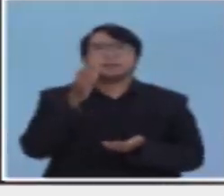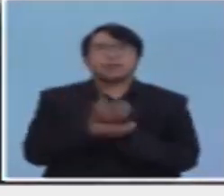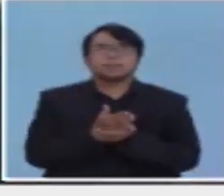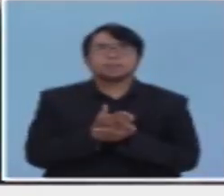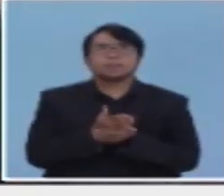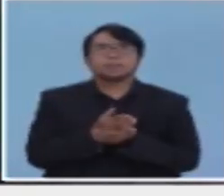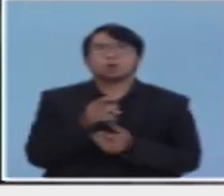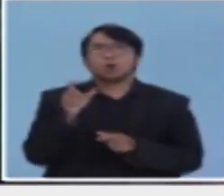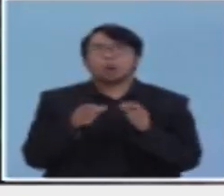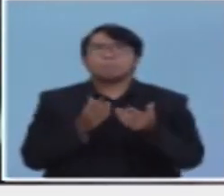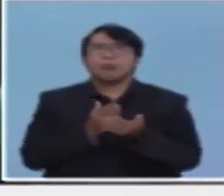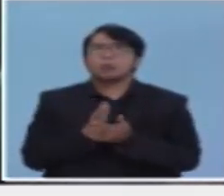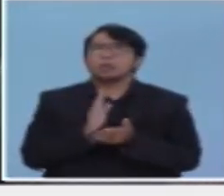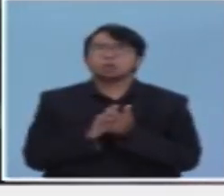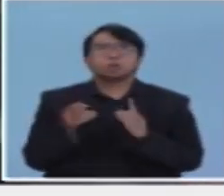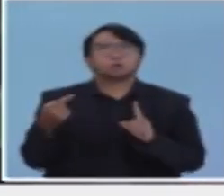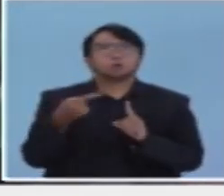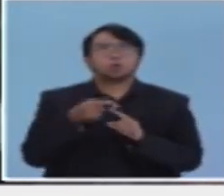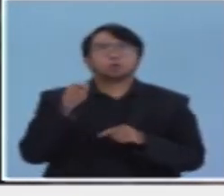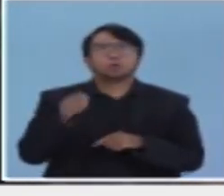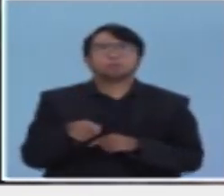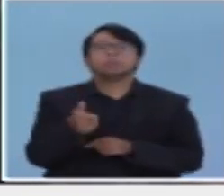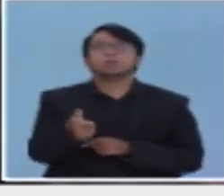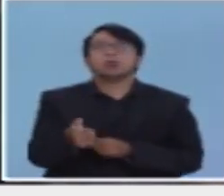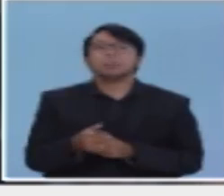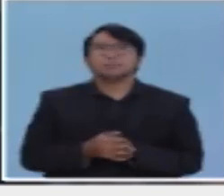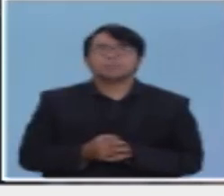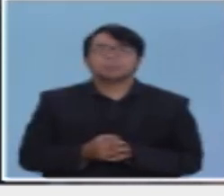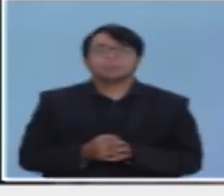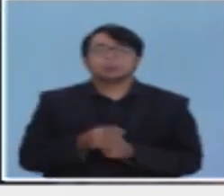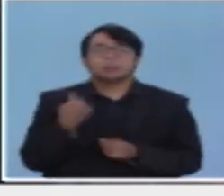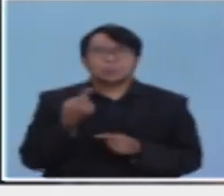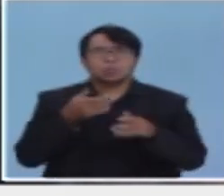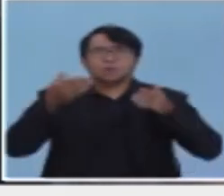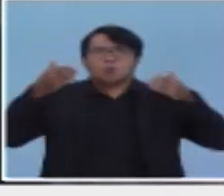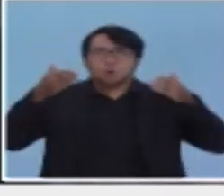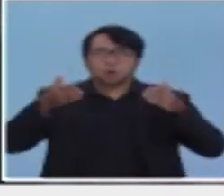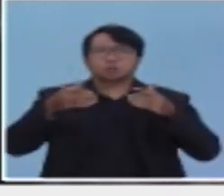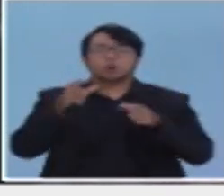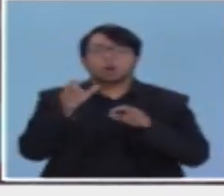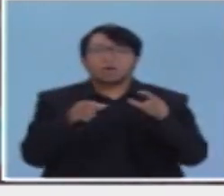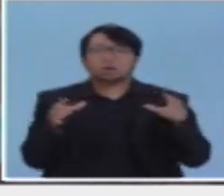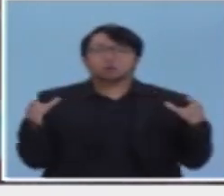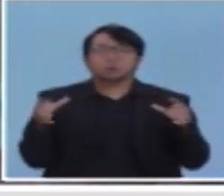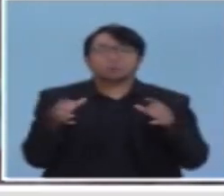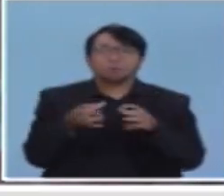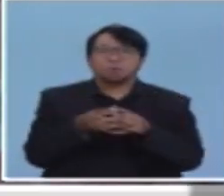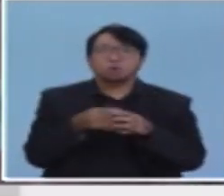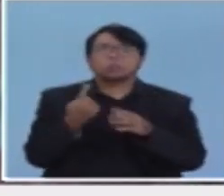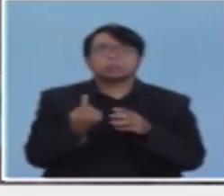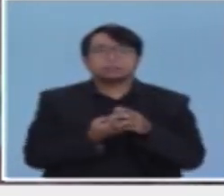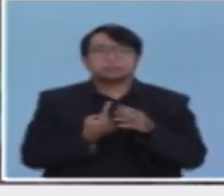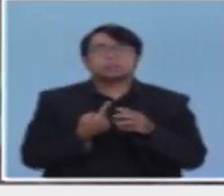lapangan. Jadi fokus kami langsung kepada titik-titik kerumunan, pelanggaran-pelanggaran PSBB yang masih